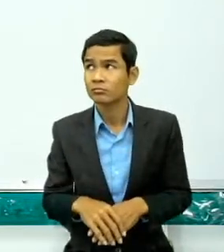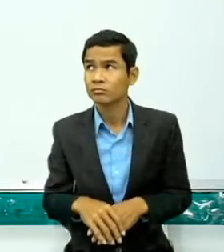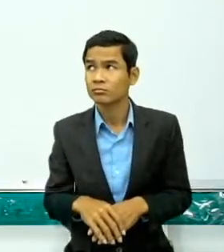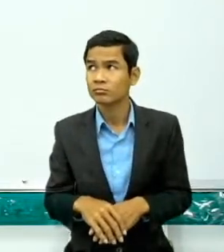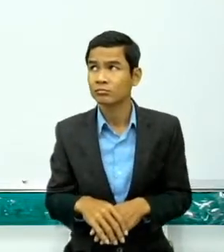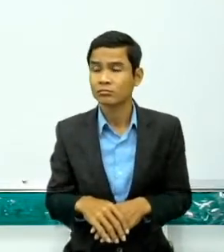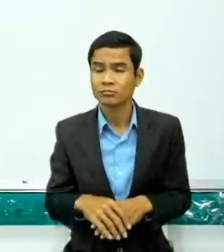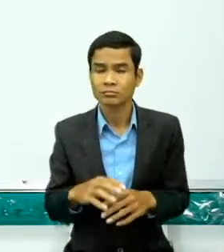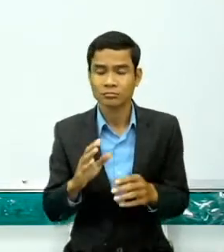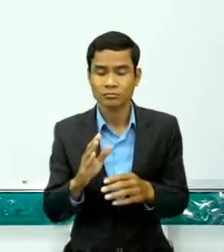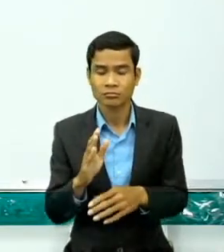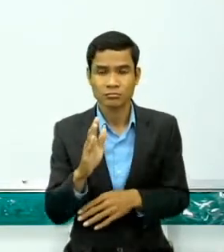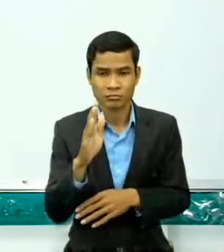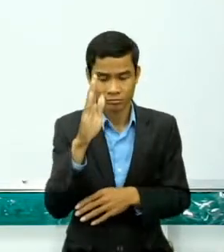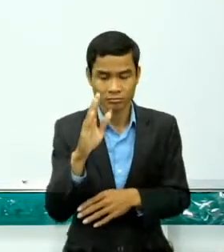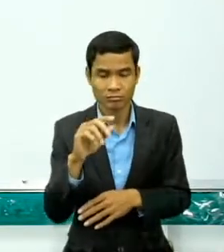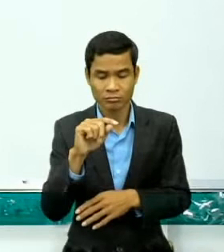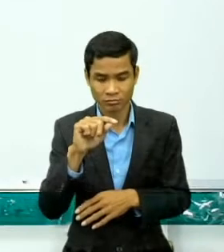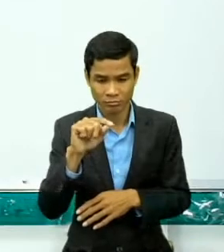1ចាត្រង់ទៅលើ